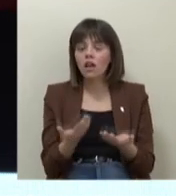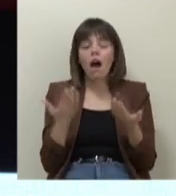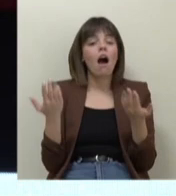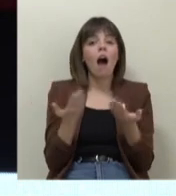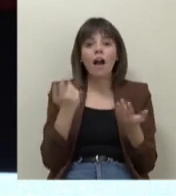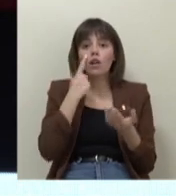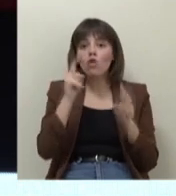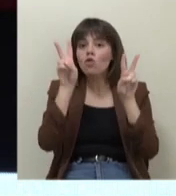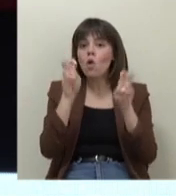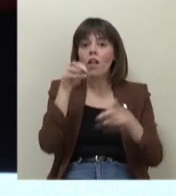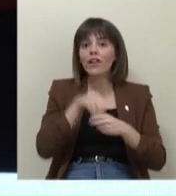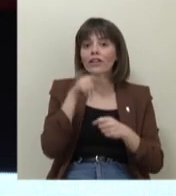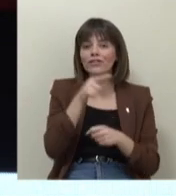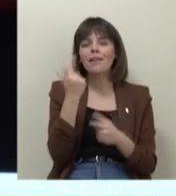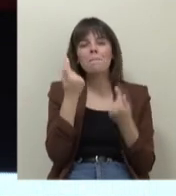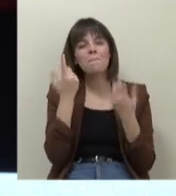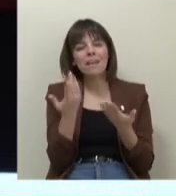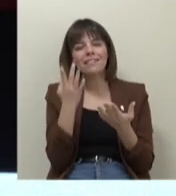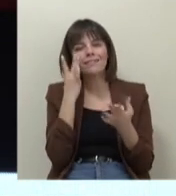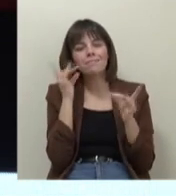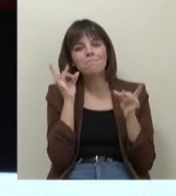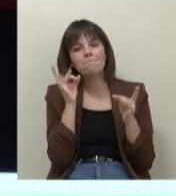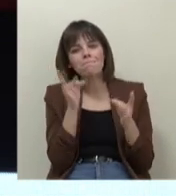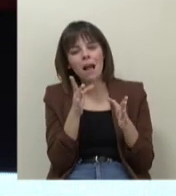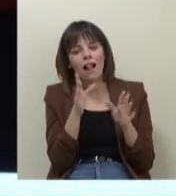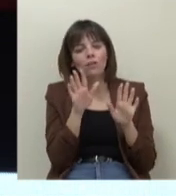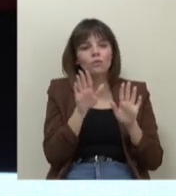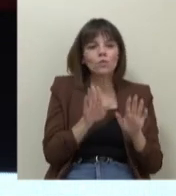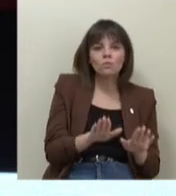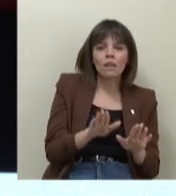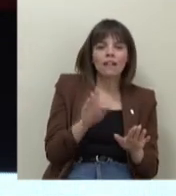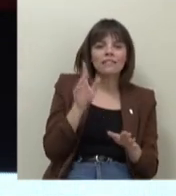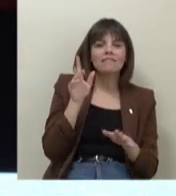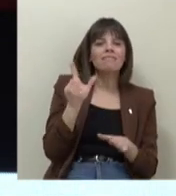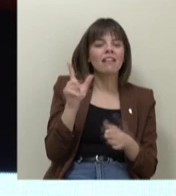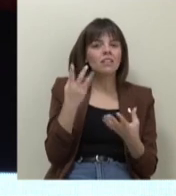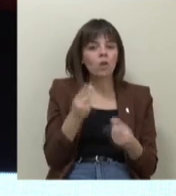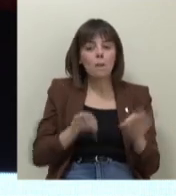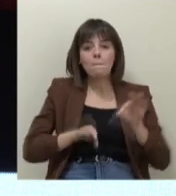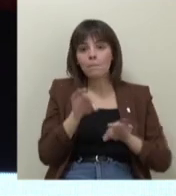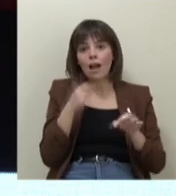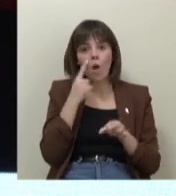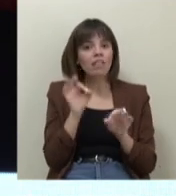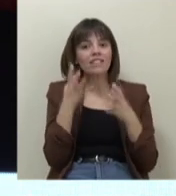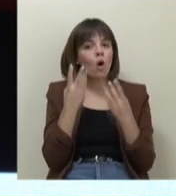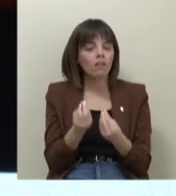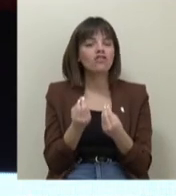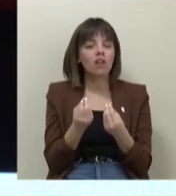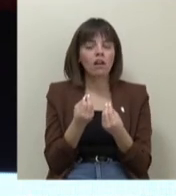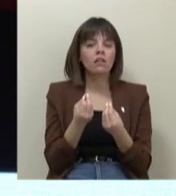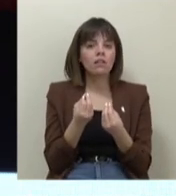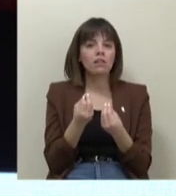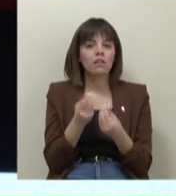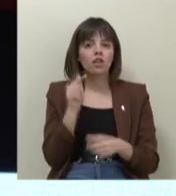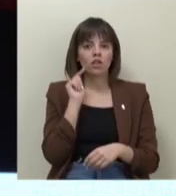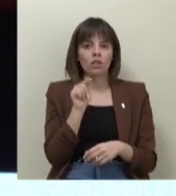hangi konularda biraz belirgin durgunluk yapması gerektiğini, planlamanın nasıl olacağını